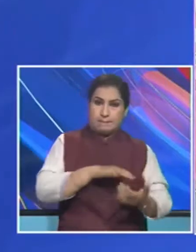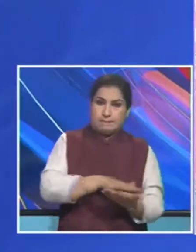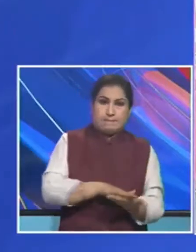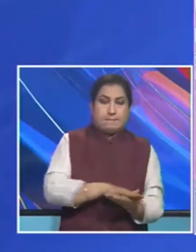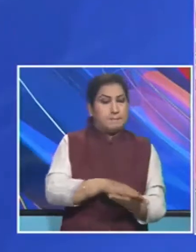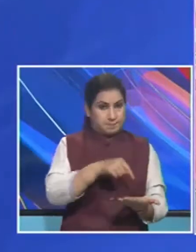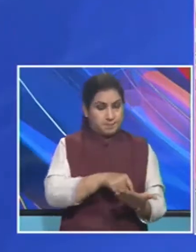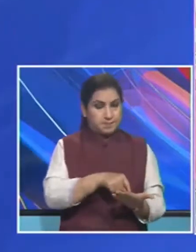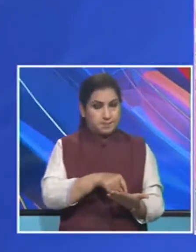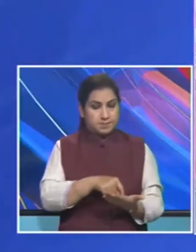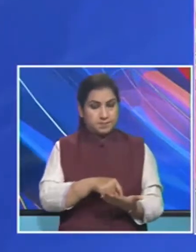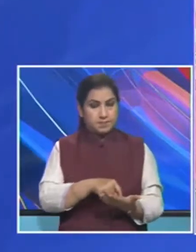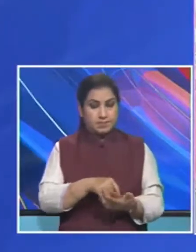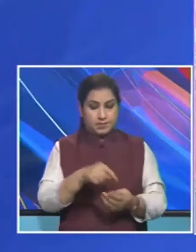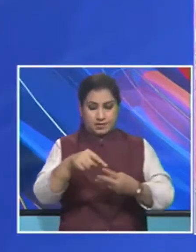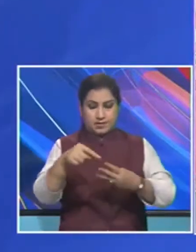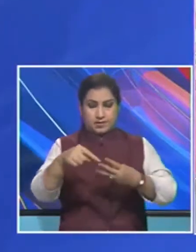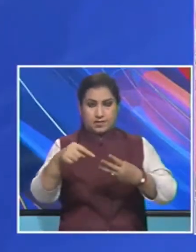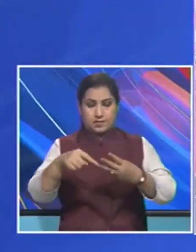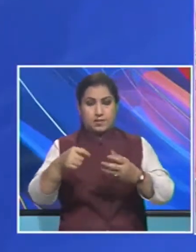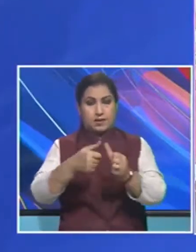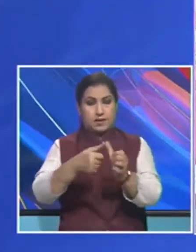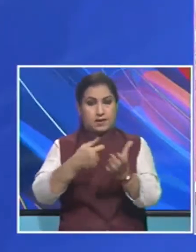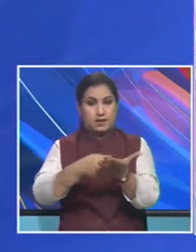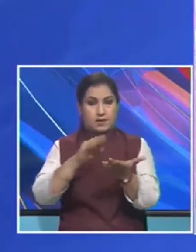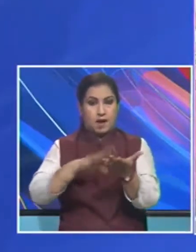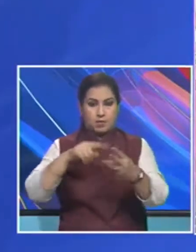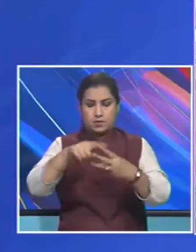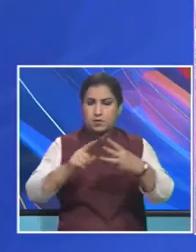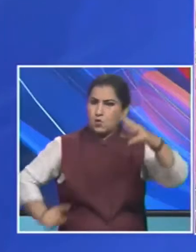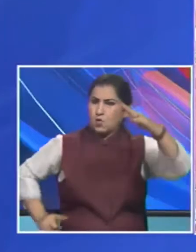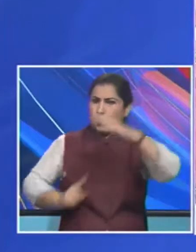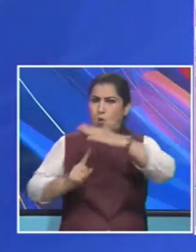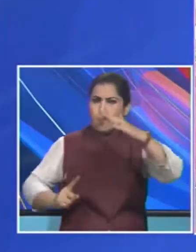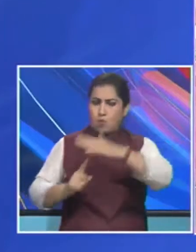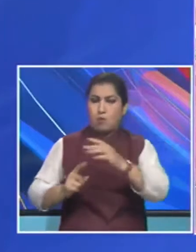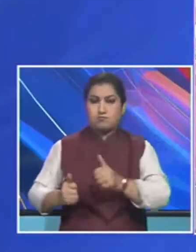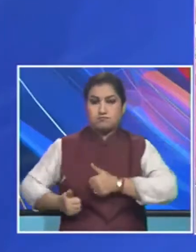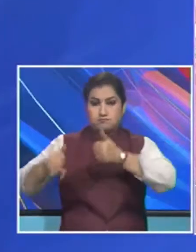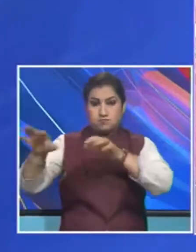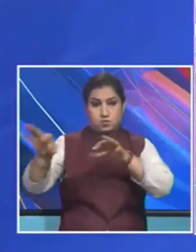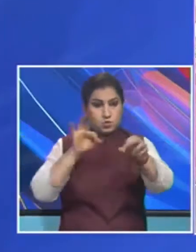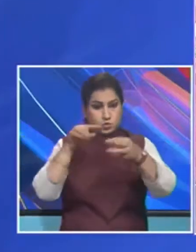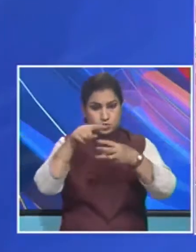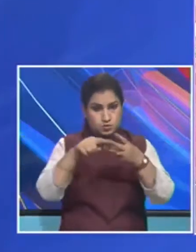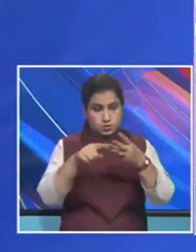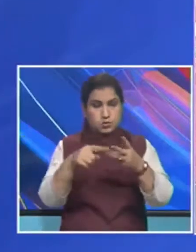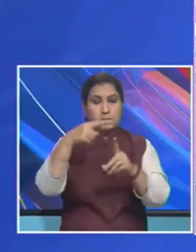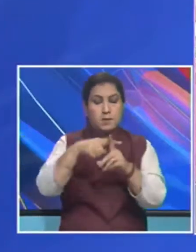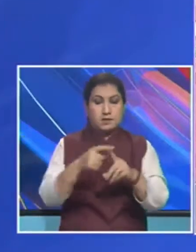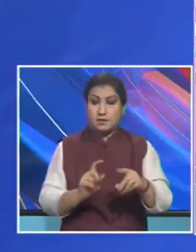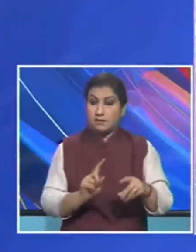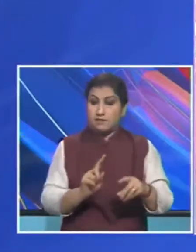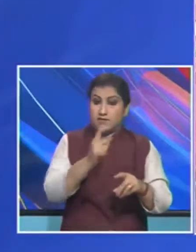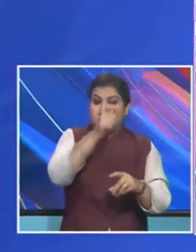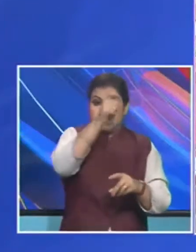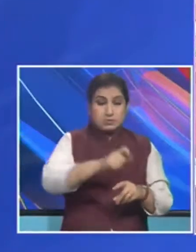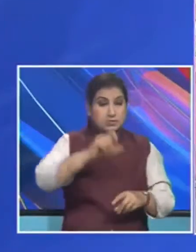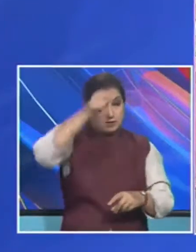तीनों सेनाओं के सर्वोच्च कमांडर होते हैं और देश के प्रथम नागरिक होते हैं।